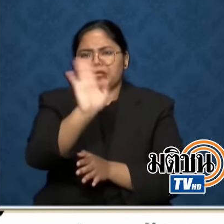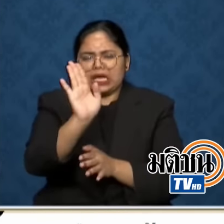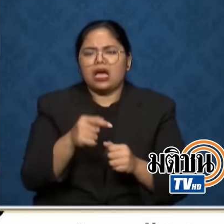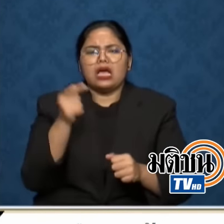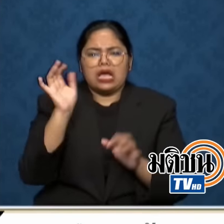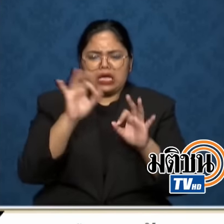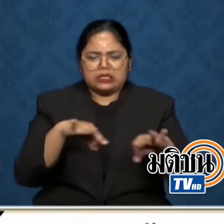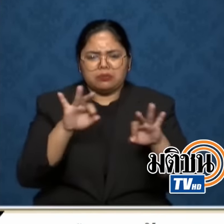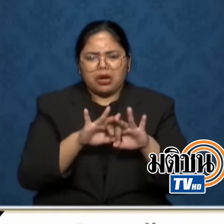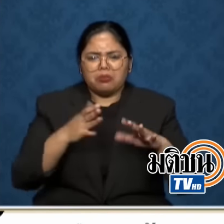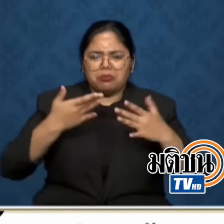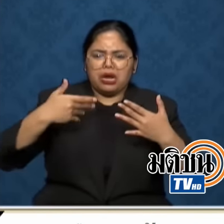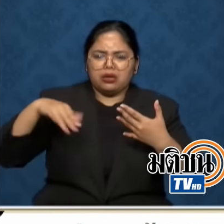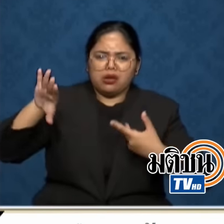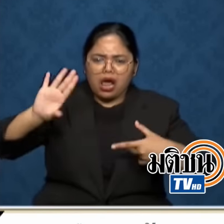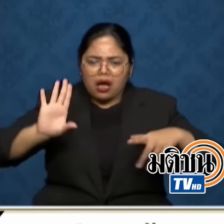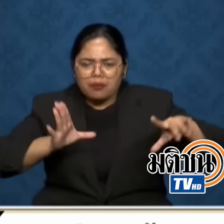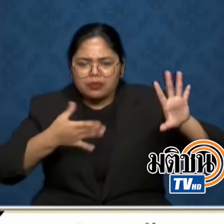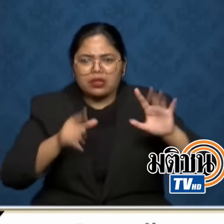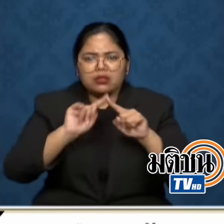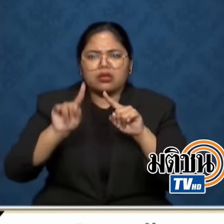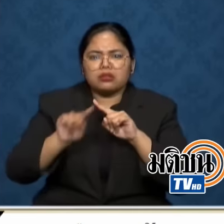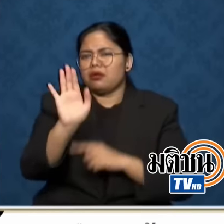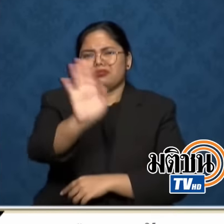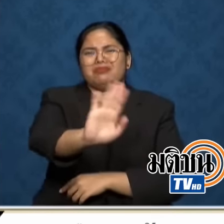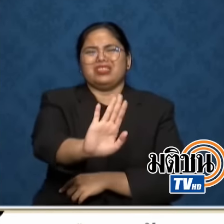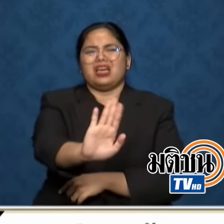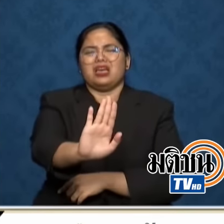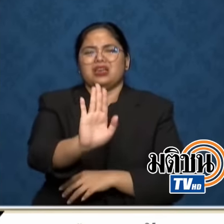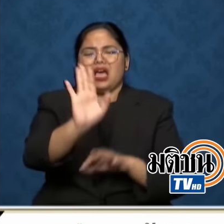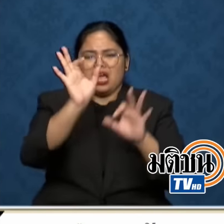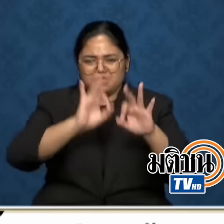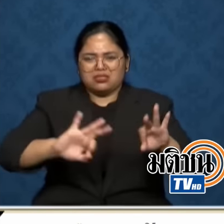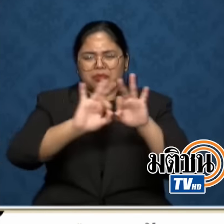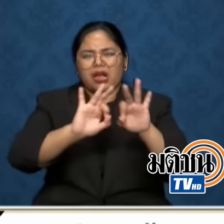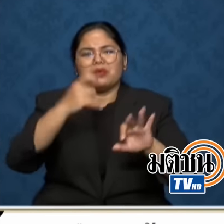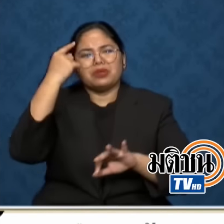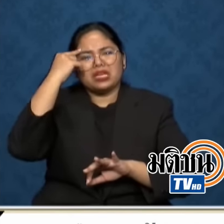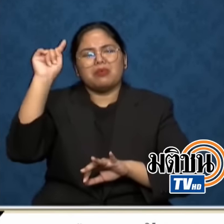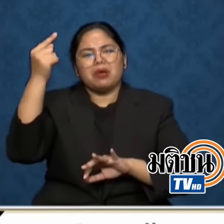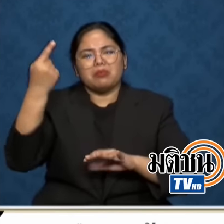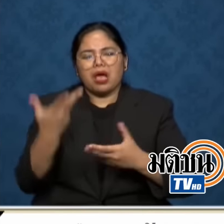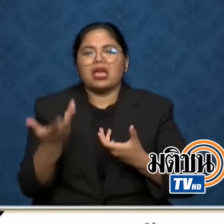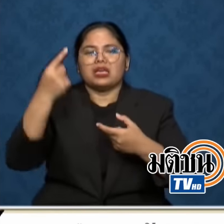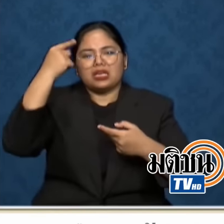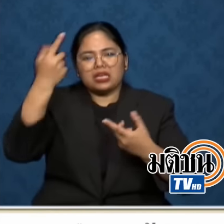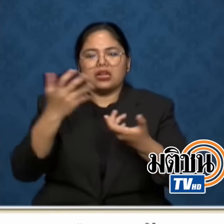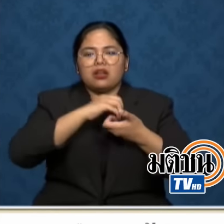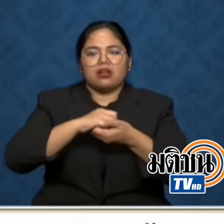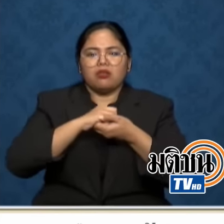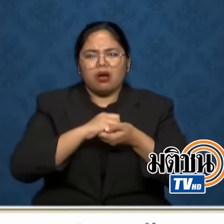โขนคุณเอาไปทำเป็นเกมเป็นผีไม่ได้นางรำหนึ่งอันนี้คือต้องเลิกครับโขนปัจจุบันก็ไม่เหมือนโขน